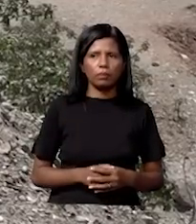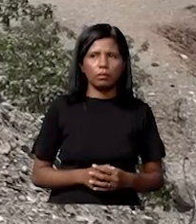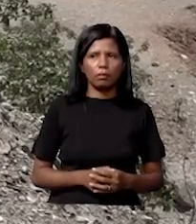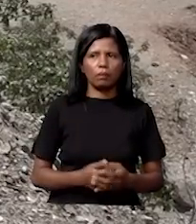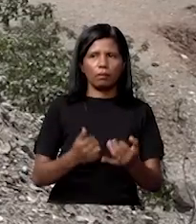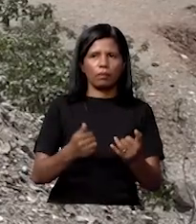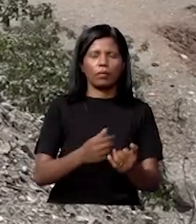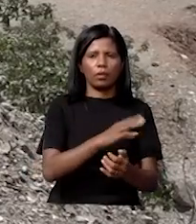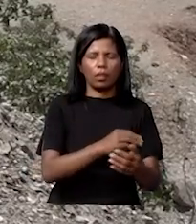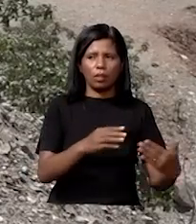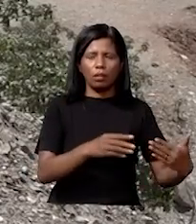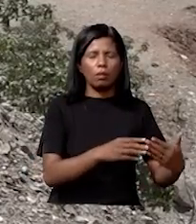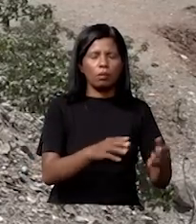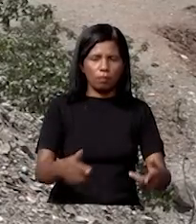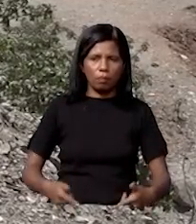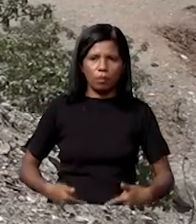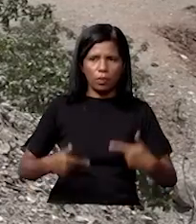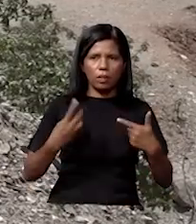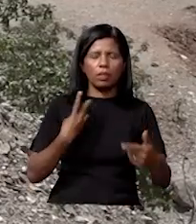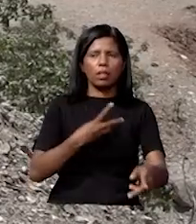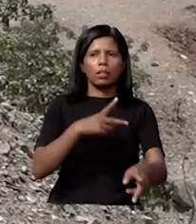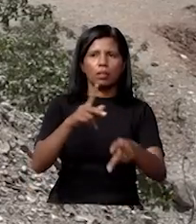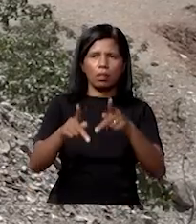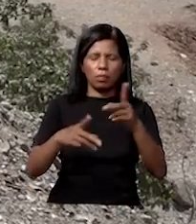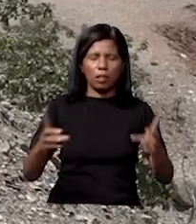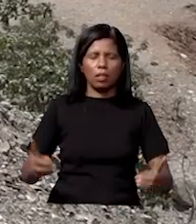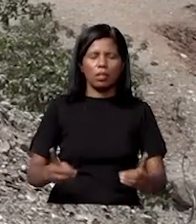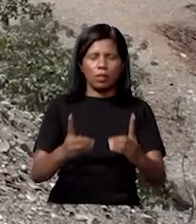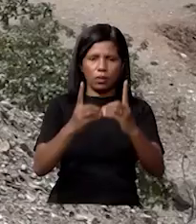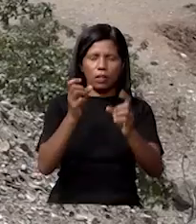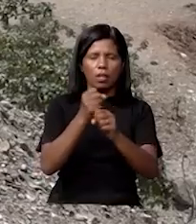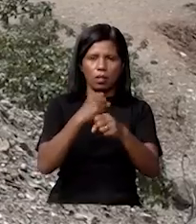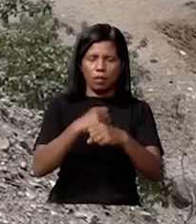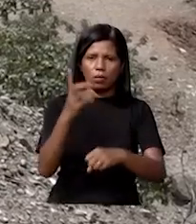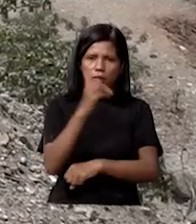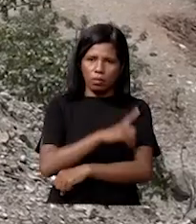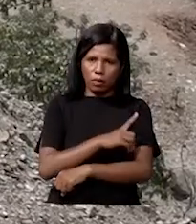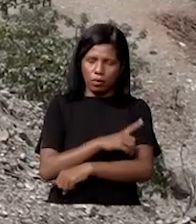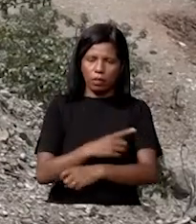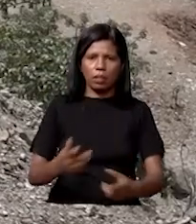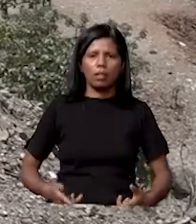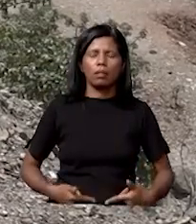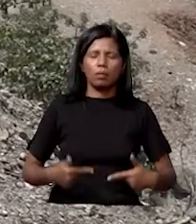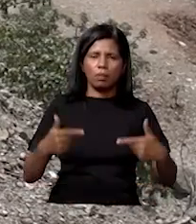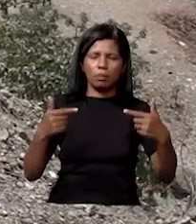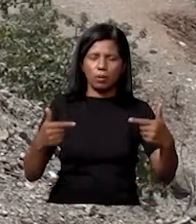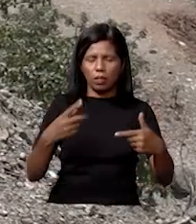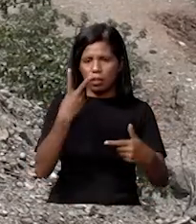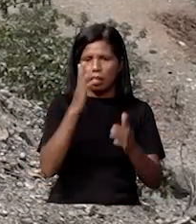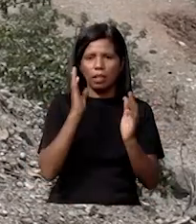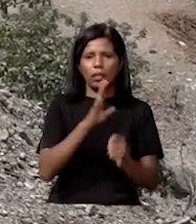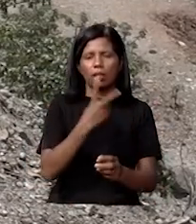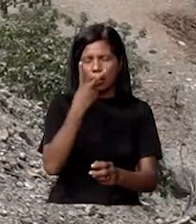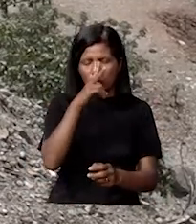Ida nemak realidade Moris nebe iha itan emar balong soru no hala olor loron. Mes Moris depende balisto.